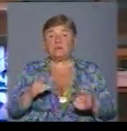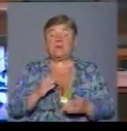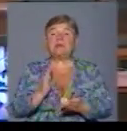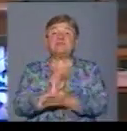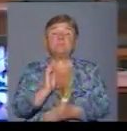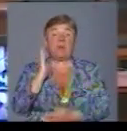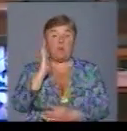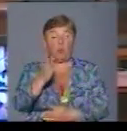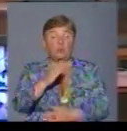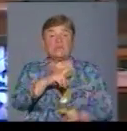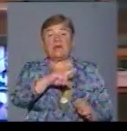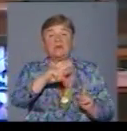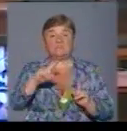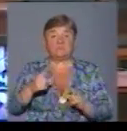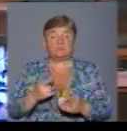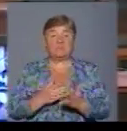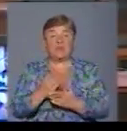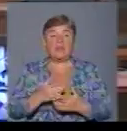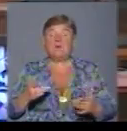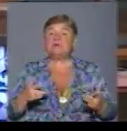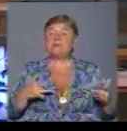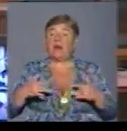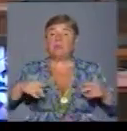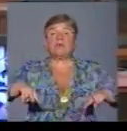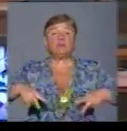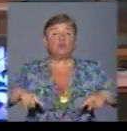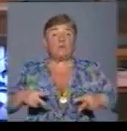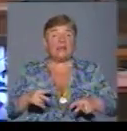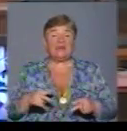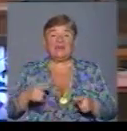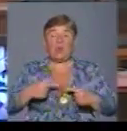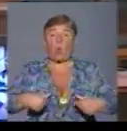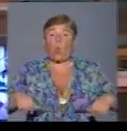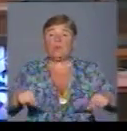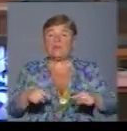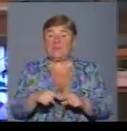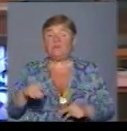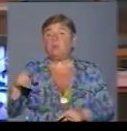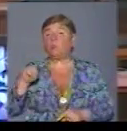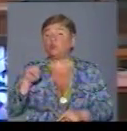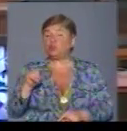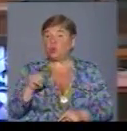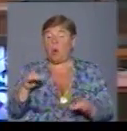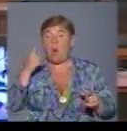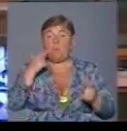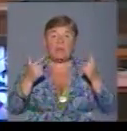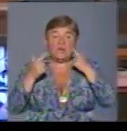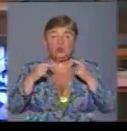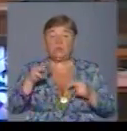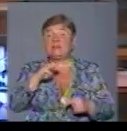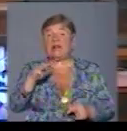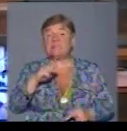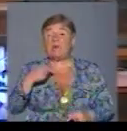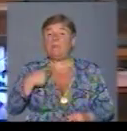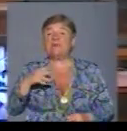лікування закарпатця. На імпровізованій сцені зіграють танцювальні уривки з вистав «Крок від любові» та «Про що плачуть верби». Захід «Тараси, ми з